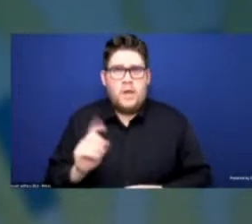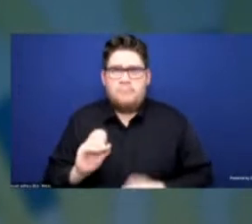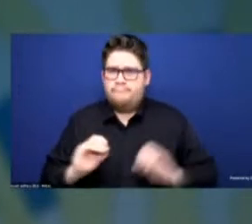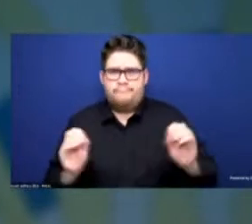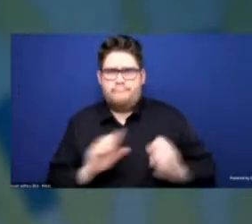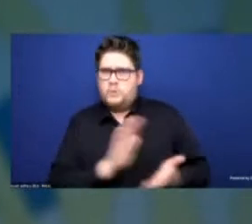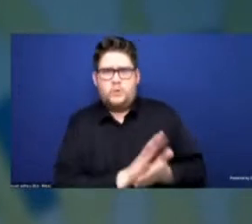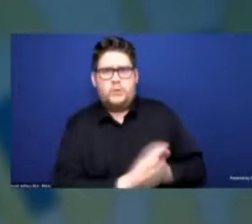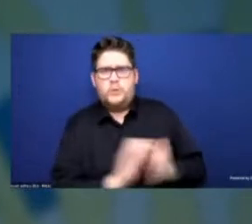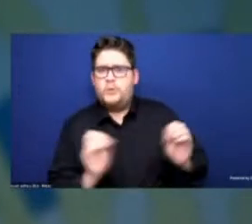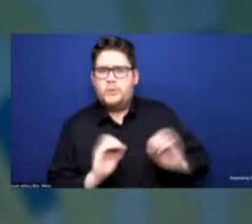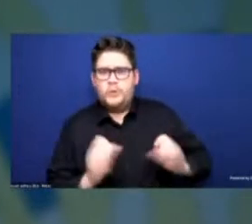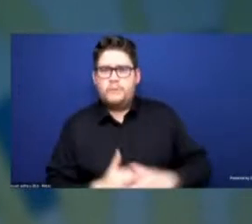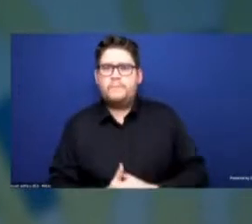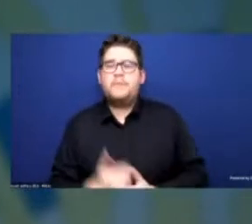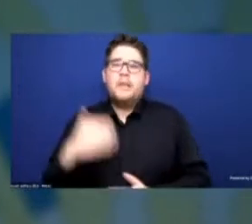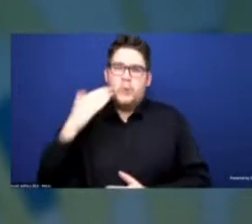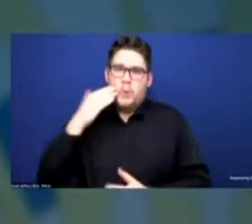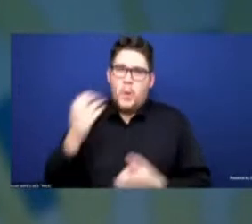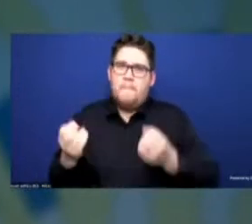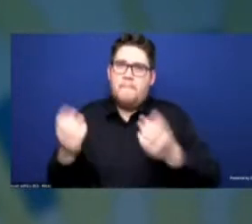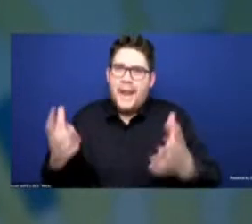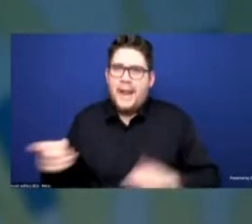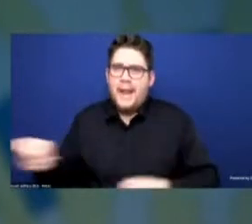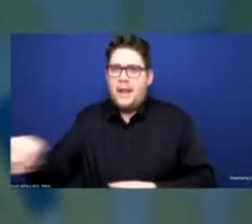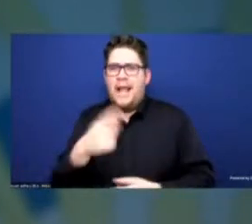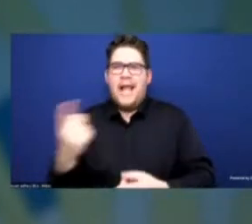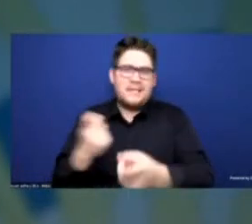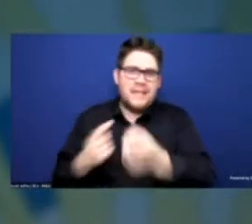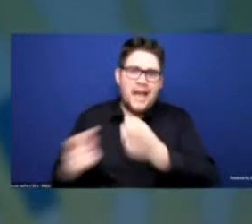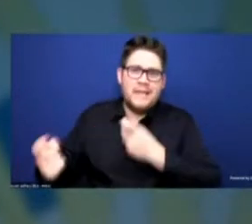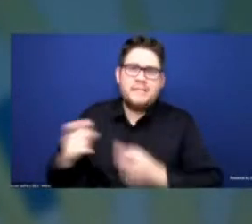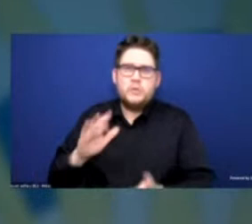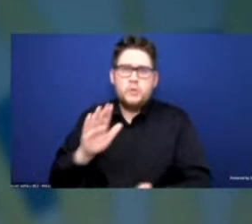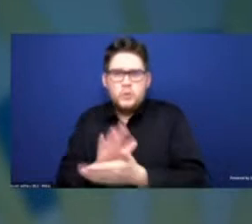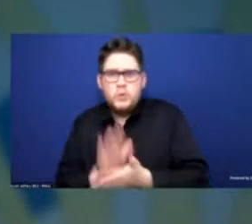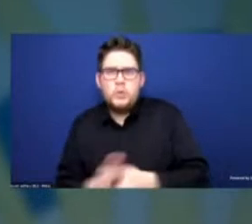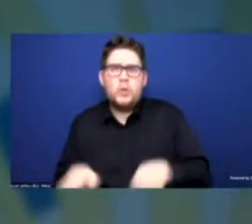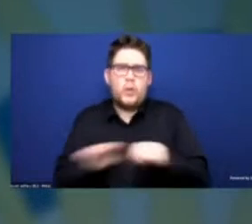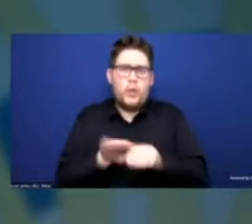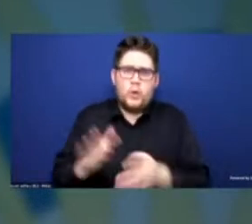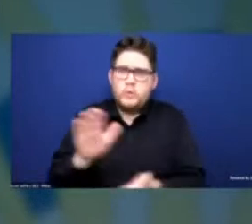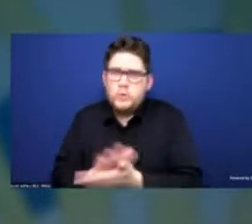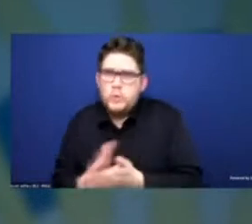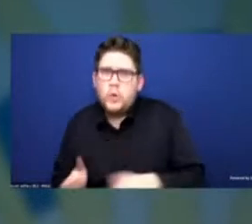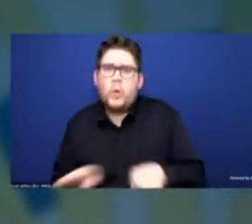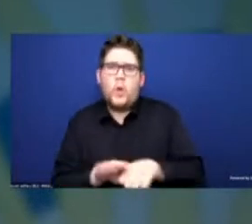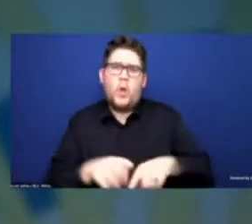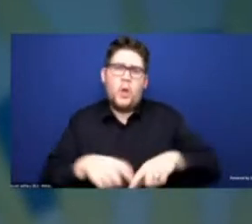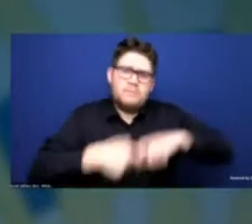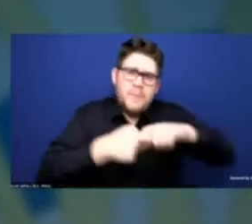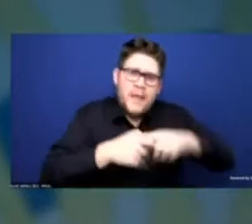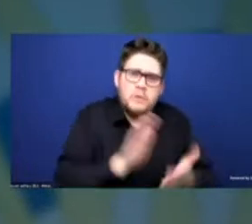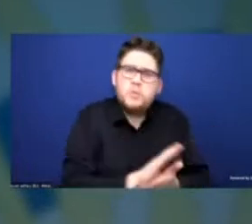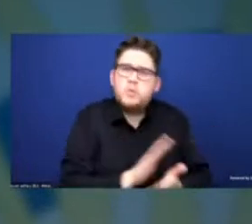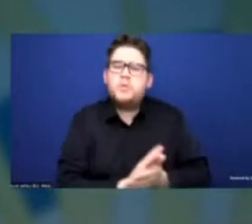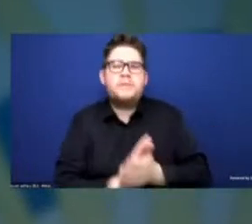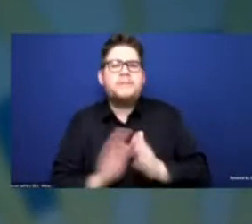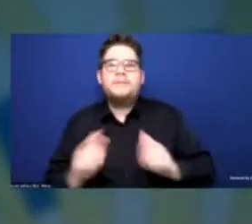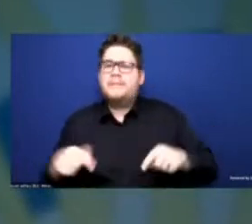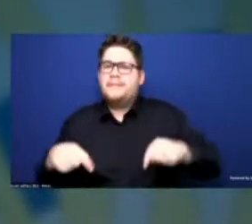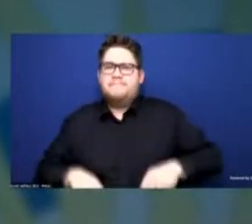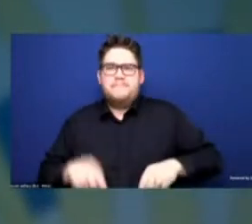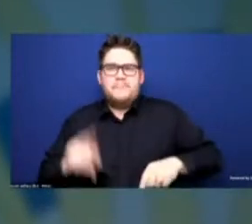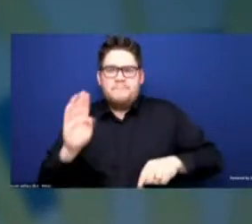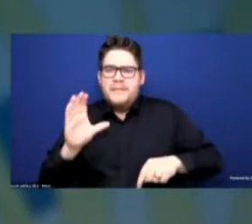close schools 所以 to 他说， stop 我也知道 transmission 了， in 大 the 家都要说 community, 我们要 and we're 关学 not 校啊 seeing 等 that 等 as an issue. 我们 So 不 this 认为 is 这个是 important 主要 for 因 us. 素 These